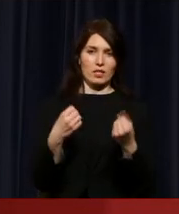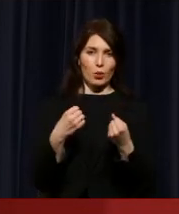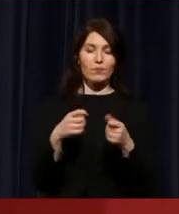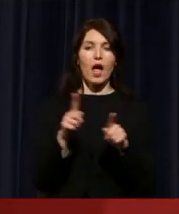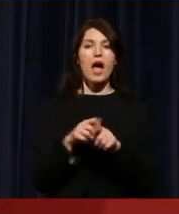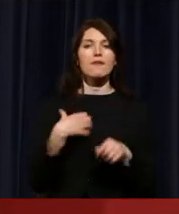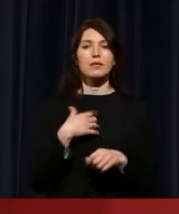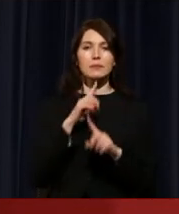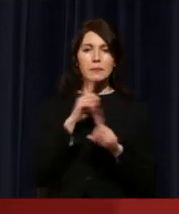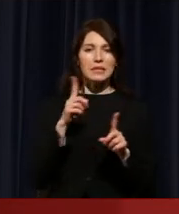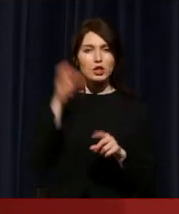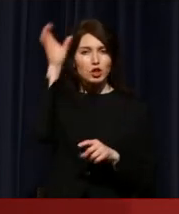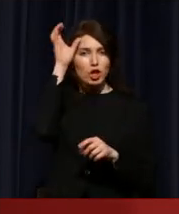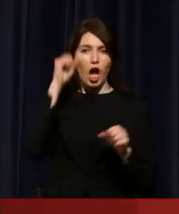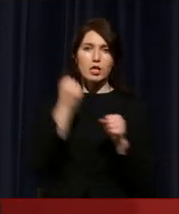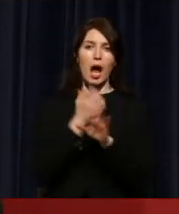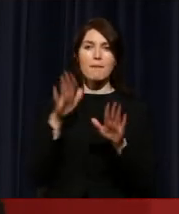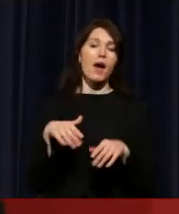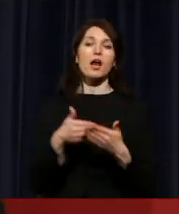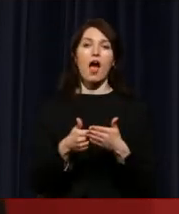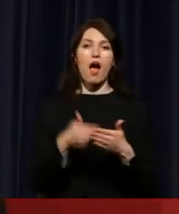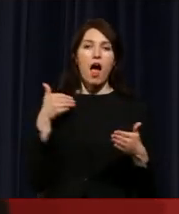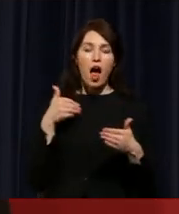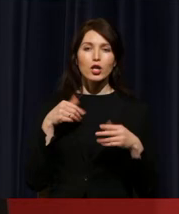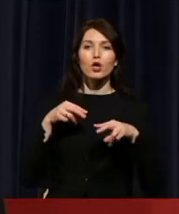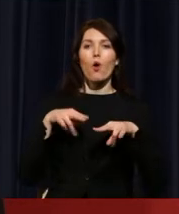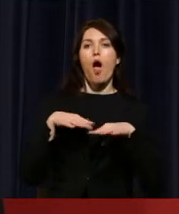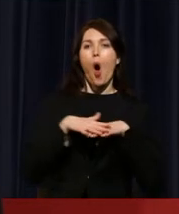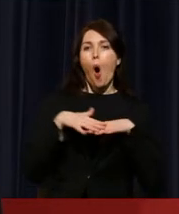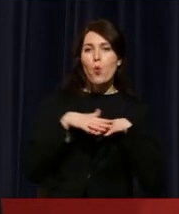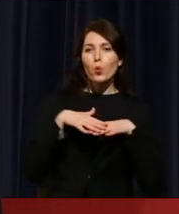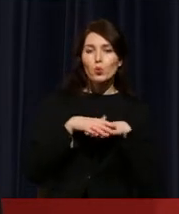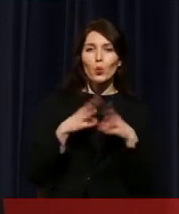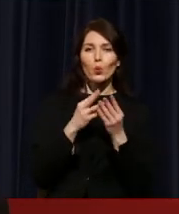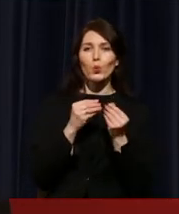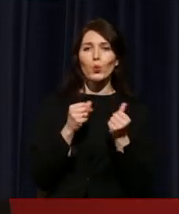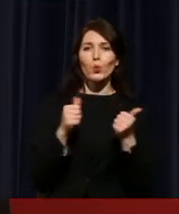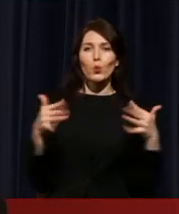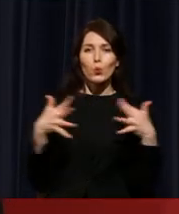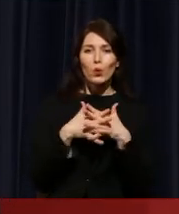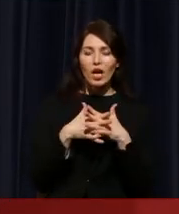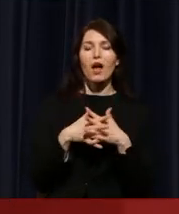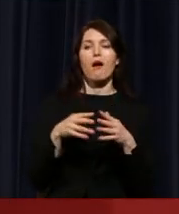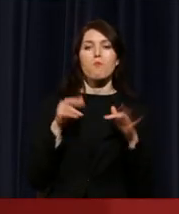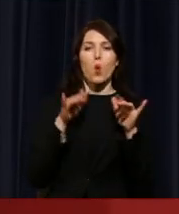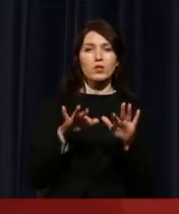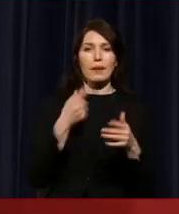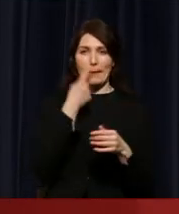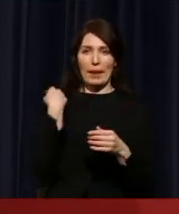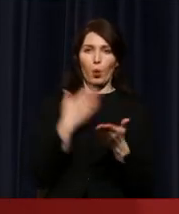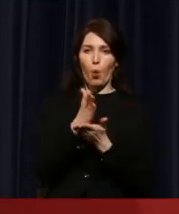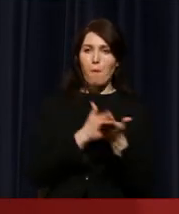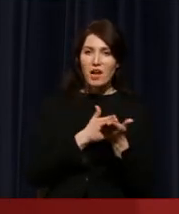ļoti specifiskas zināšanas gan par tādu agarīnu audu dzīšanas procesiem, ja tā operācija ir bijusi tikko, vai trauma